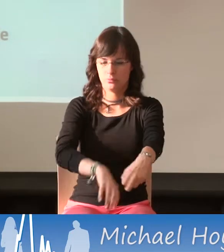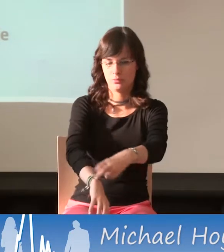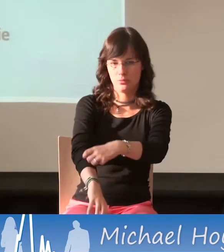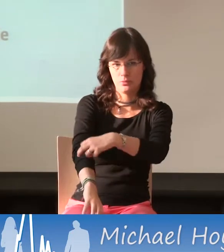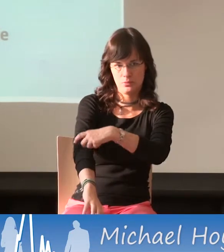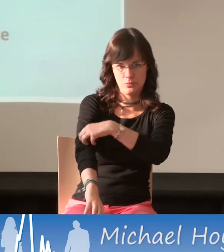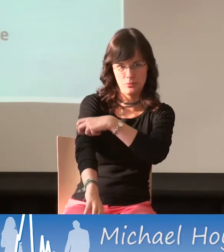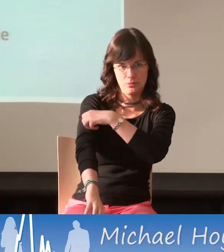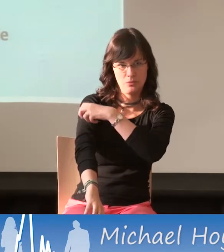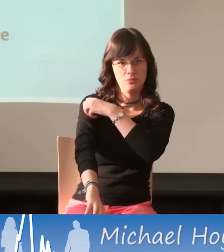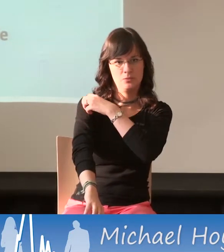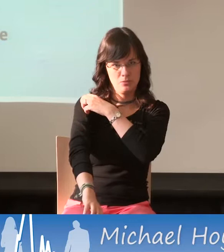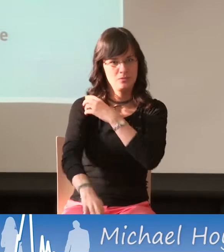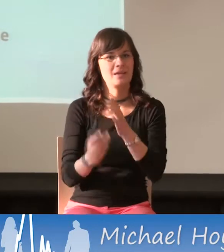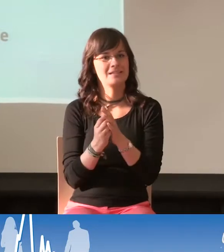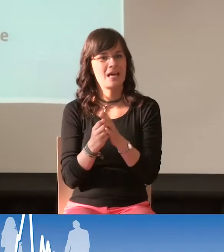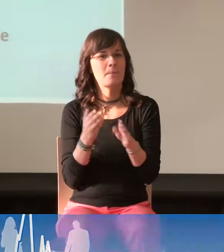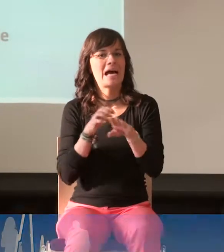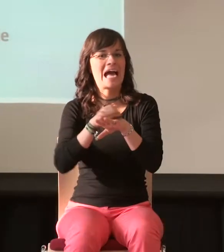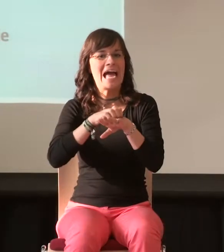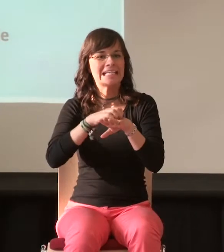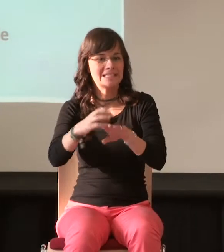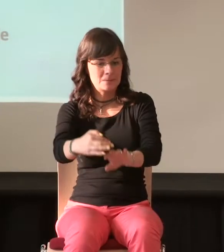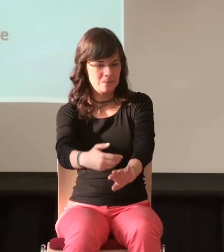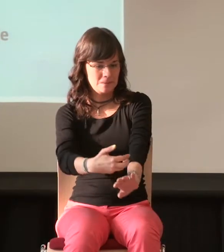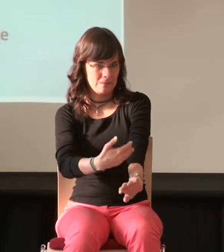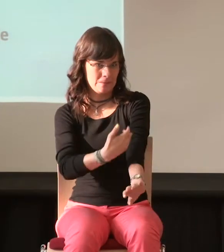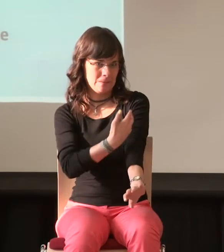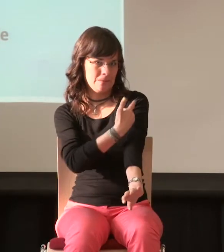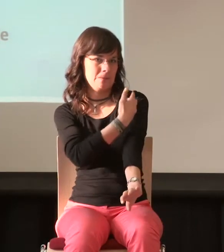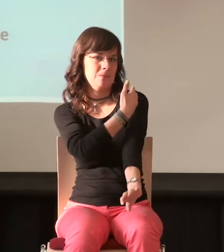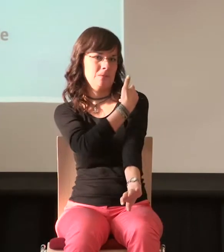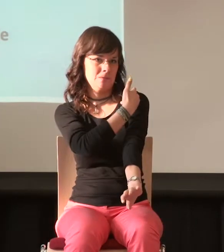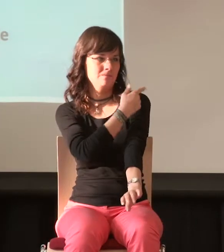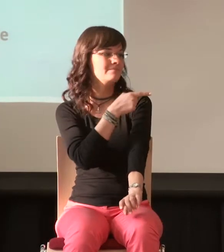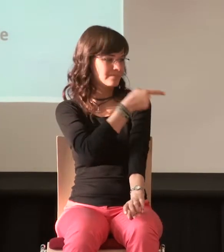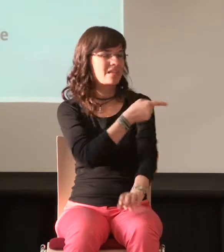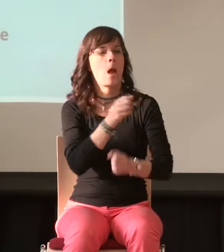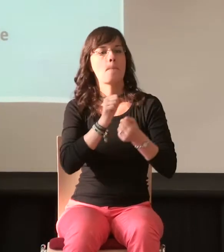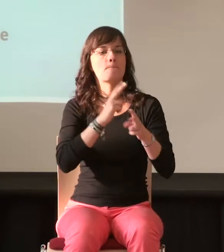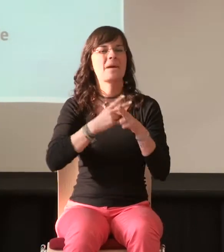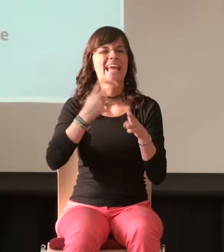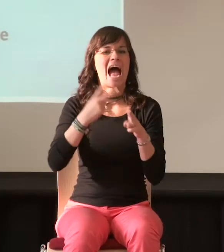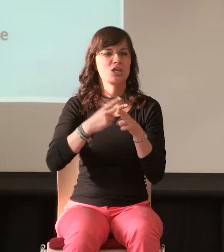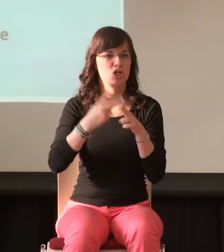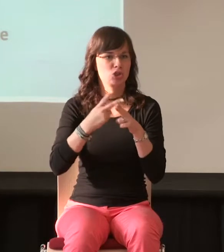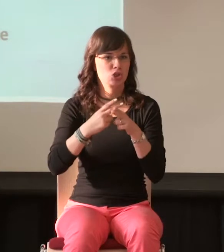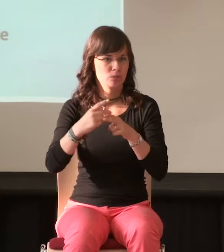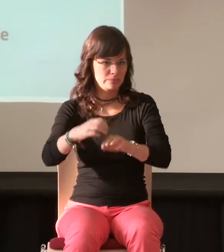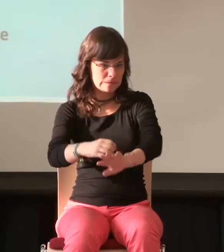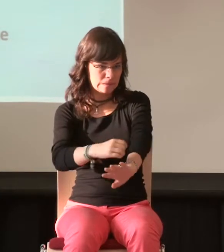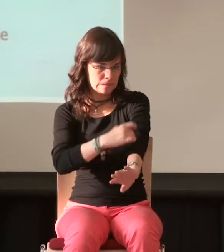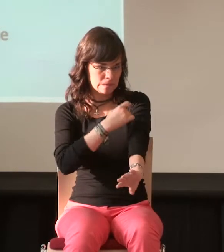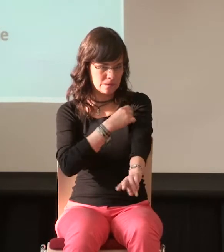also die Reize, die mechanischen Reize und die thermischen Reize, die man setzt, also mechanisch ist das hier, was ich mache, thermisch wäre dann